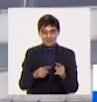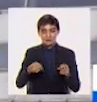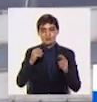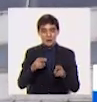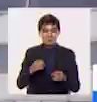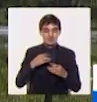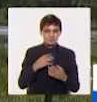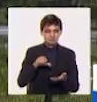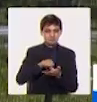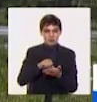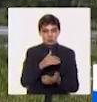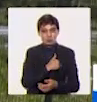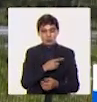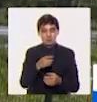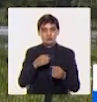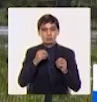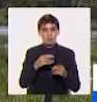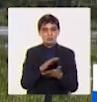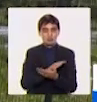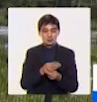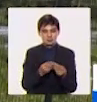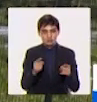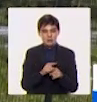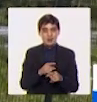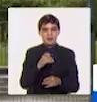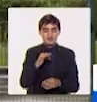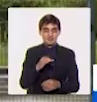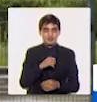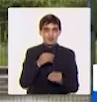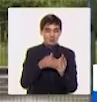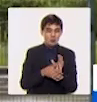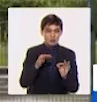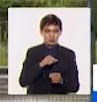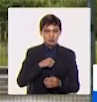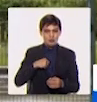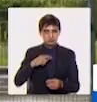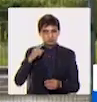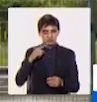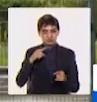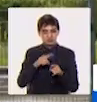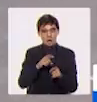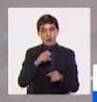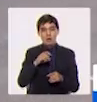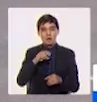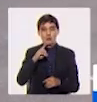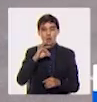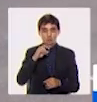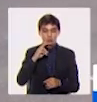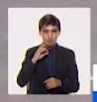үшін объектіне тегін беріп отырады. Қалған шығын өз мойнында, ал конкурсқа қанша өтініш түскені сайтта